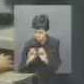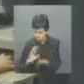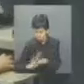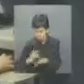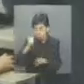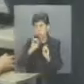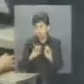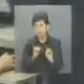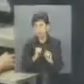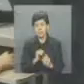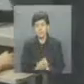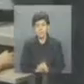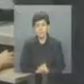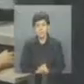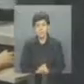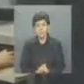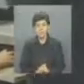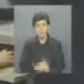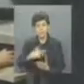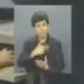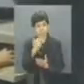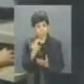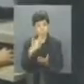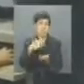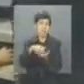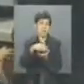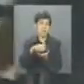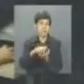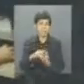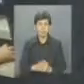ดเร็วจุฑาภรณ์กันหาไทย PBS รายงาน